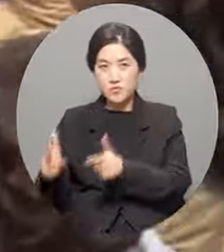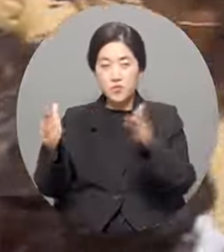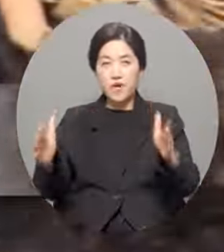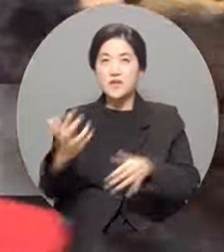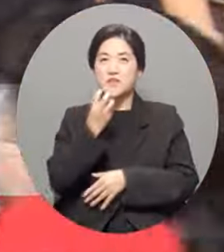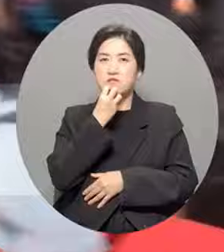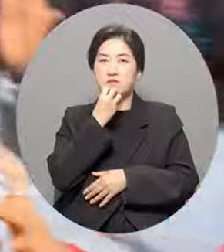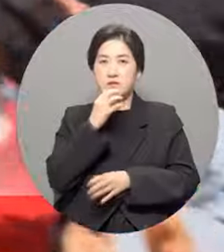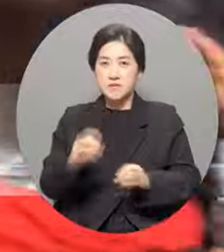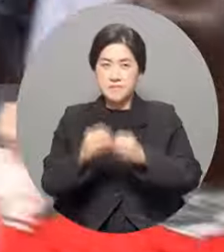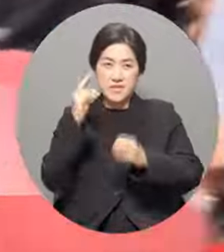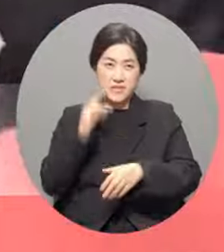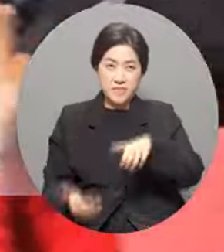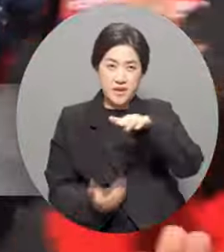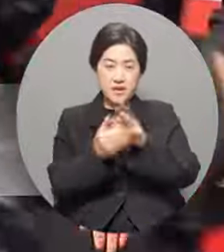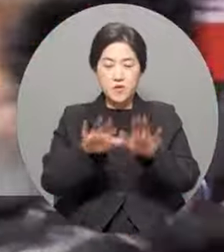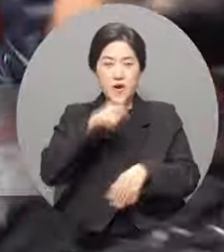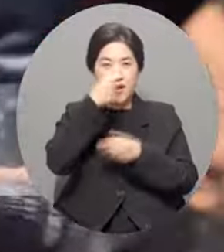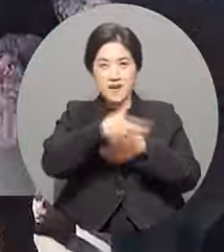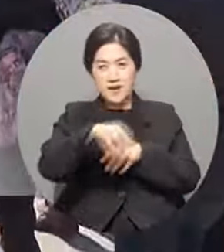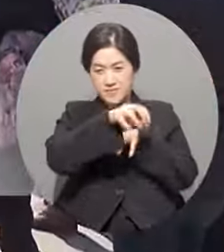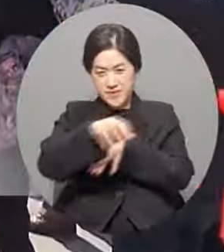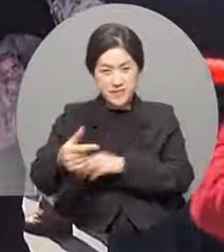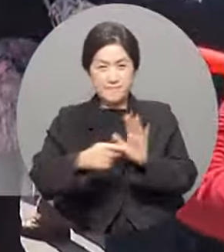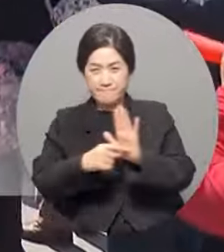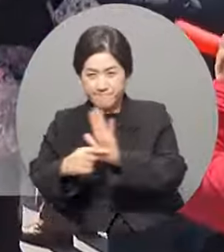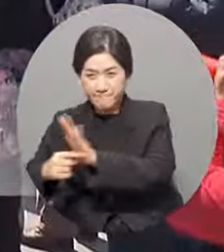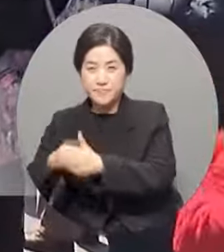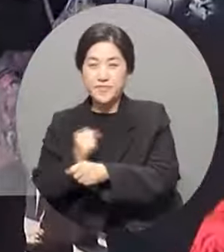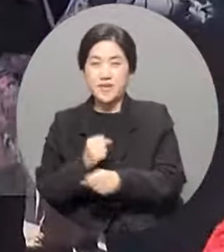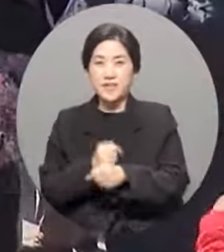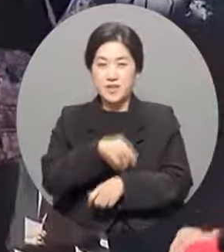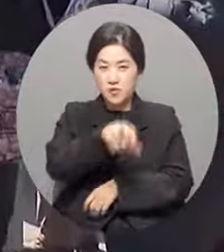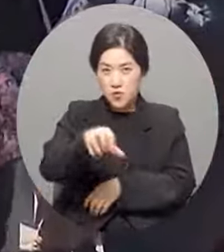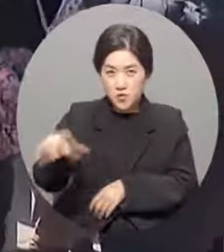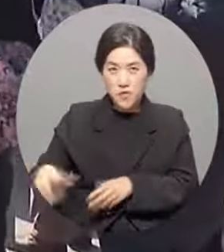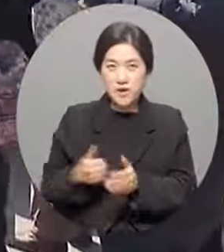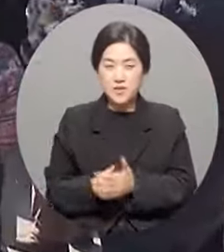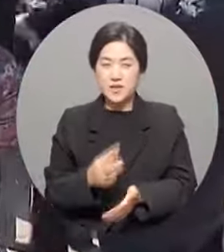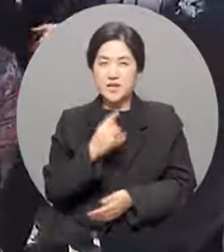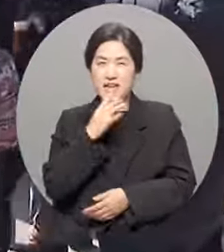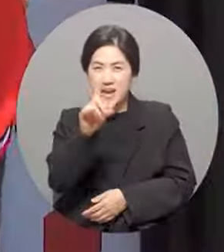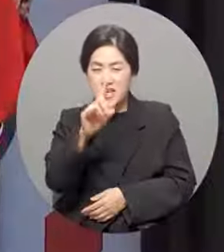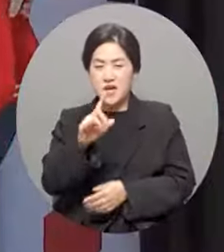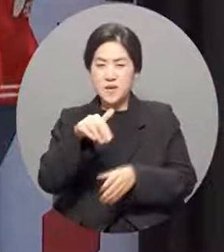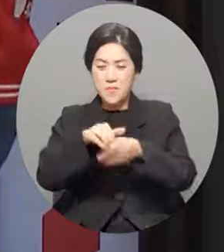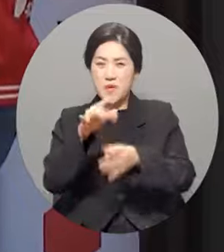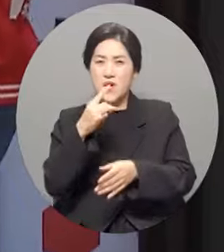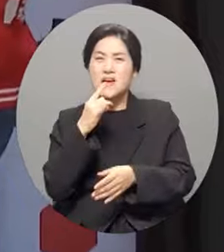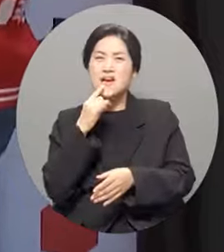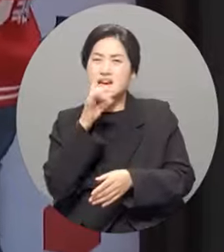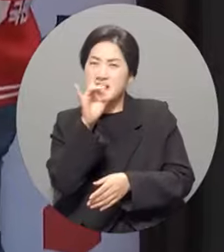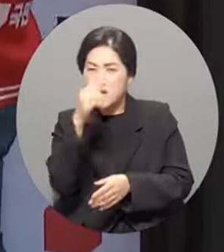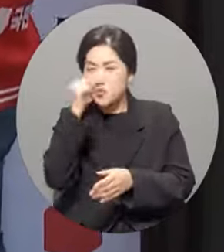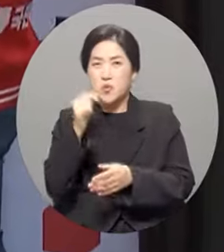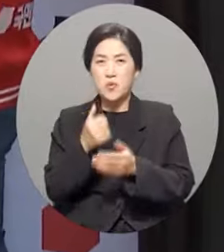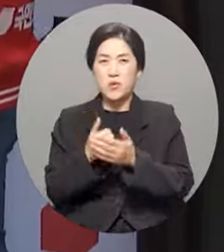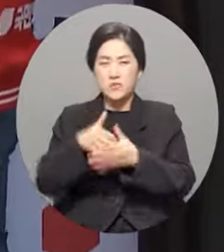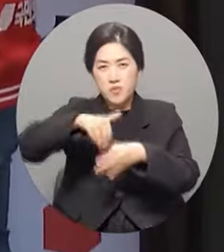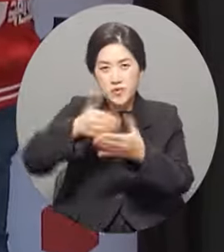서울 격전지 한강벨트를 순회한 한동훈 위원장은 유세마다 딱 한 표가 부족하다며 투표해달라고